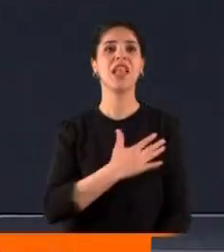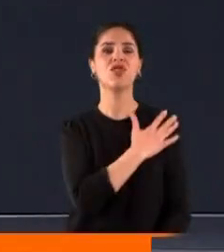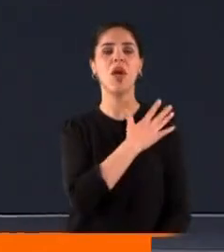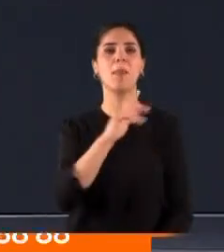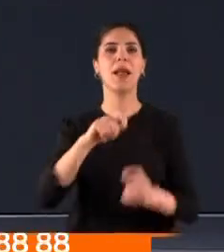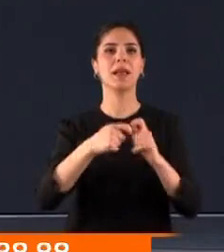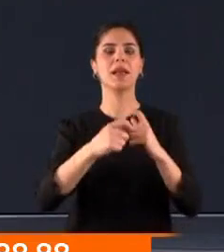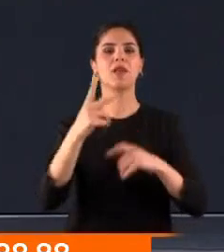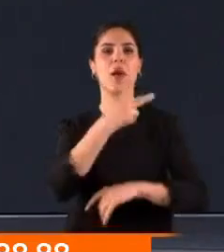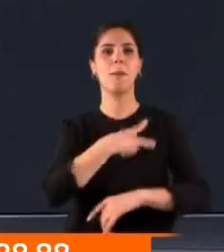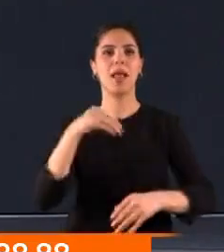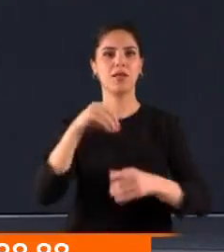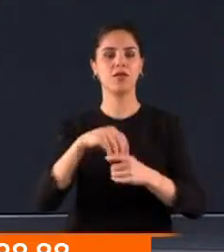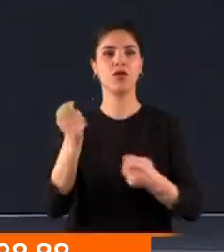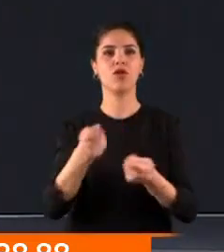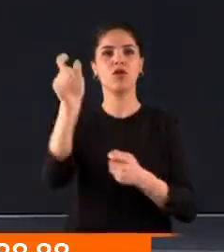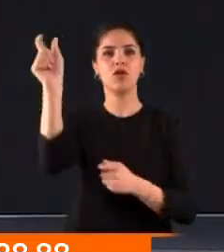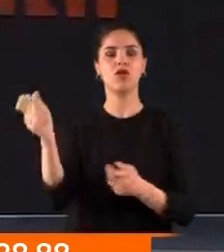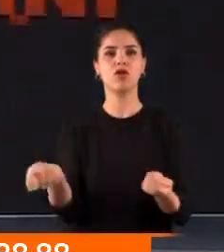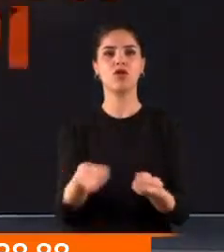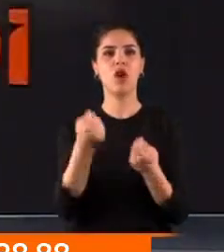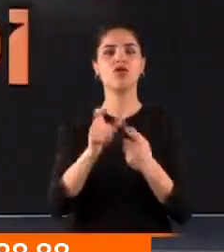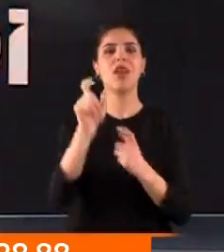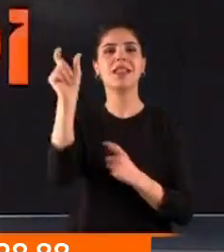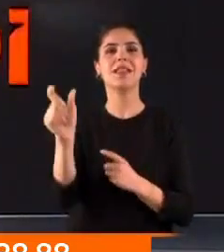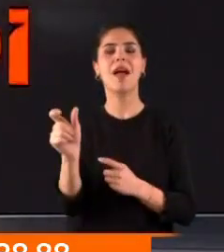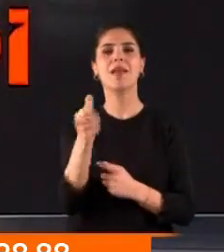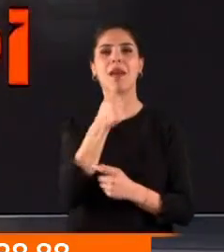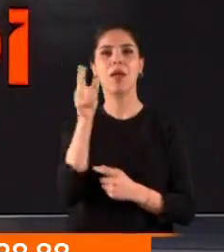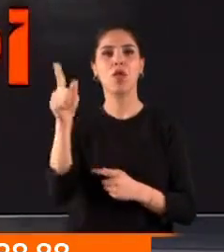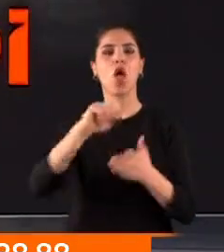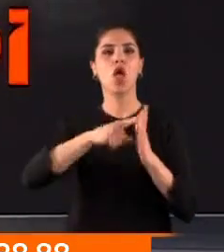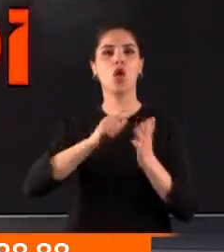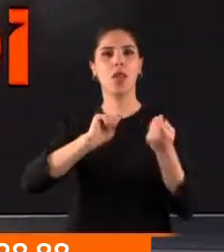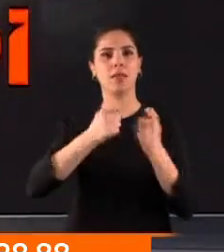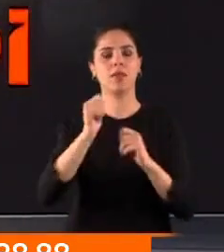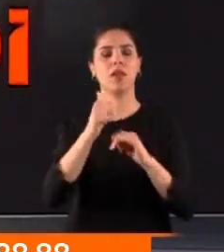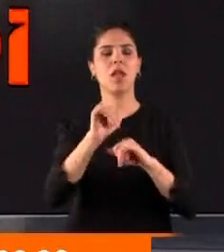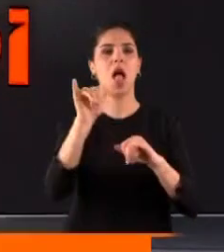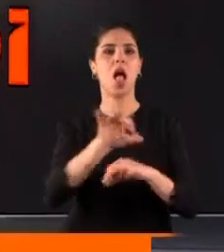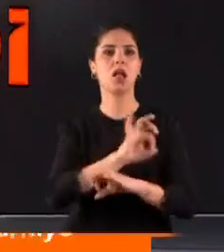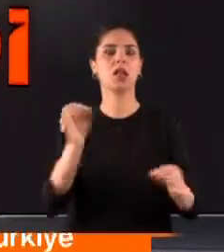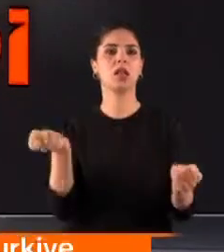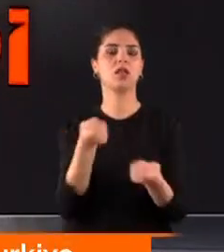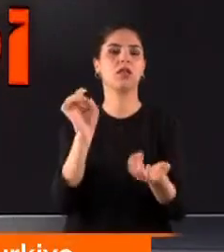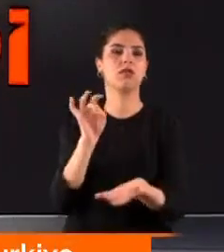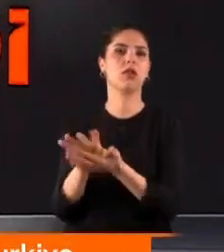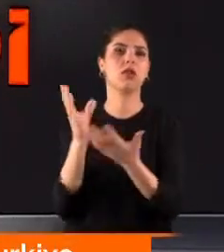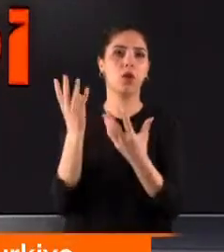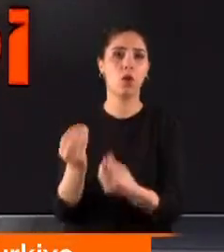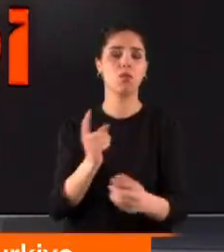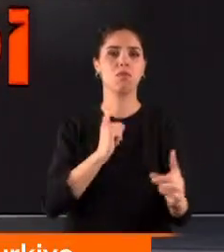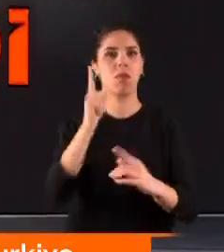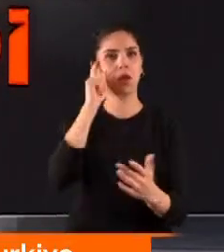CHP'li Kırşehir Belediyesi'nde işçi olarak çalışan Serkan Sönmez yönetim değişince haksız yere işten atılanlar kervanına katıldı ve